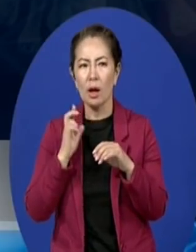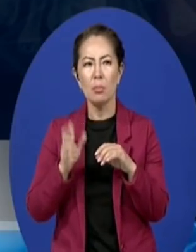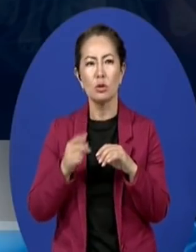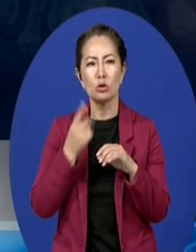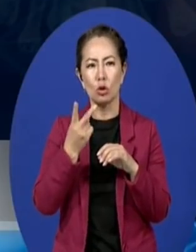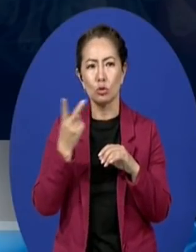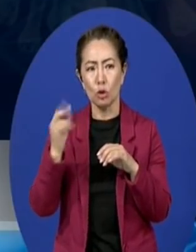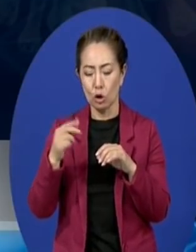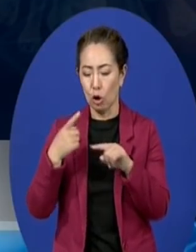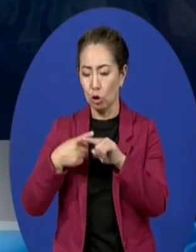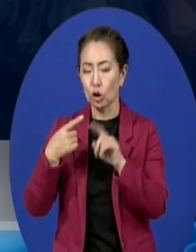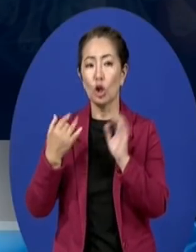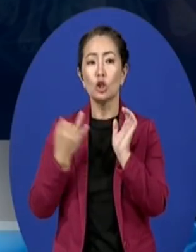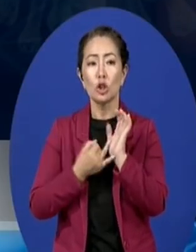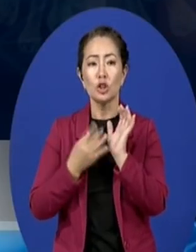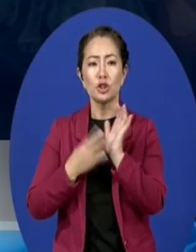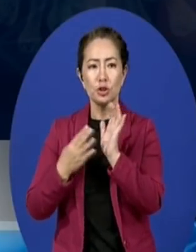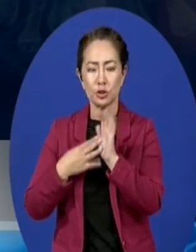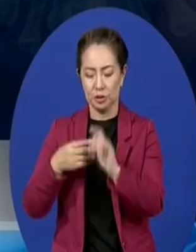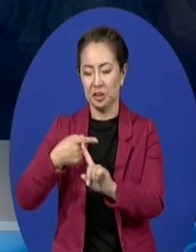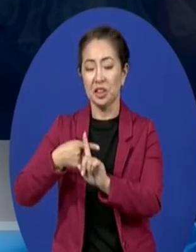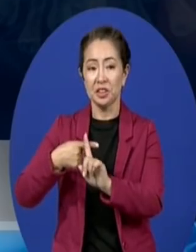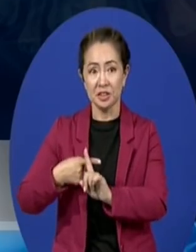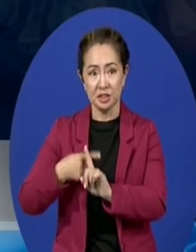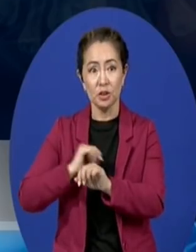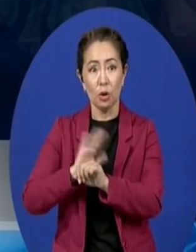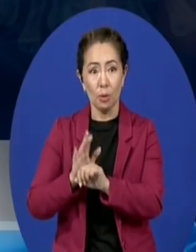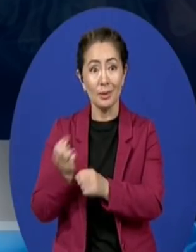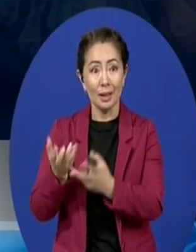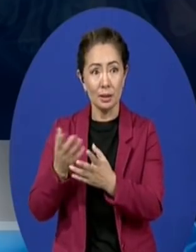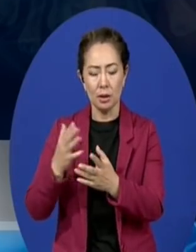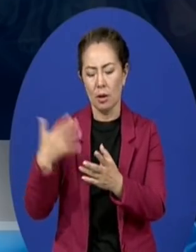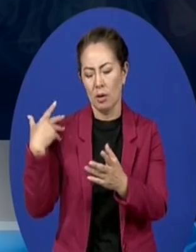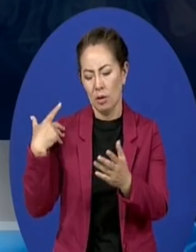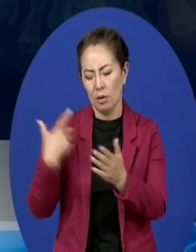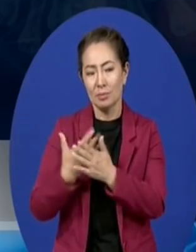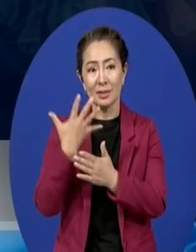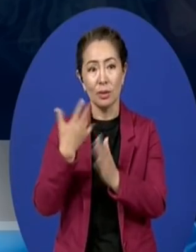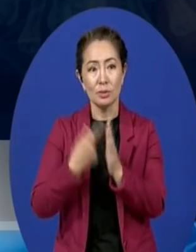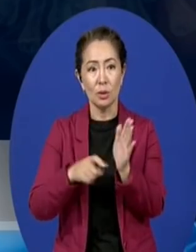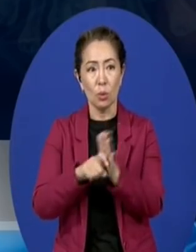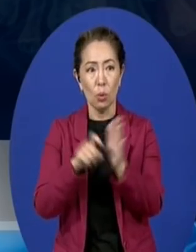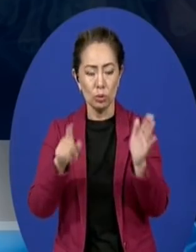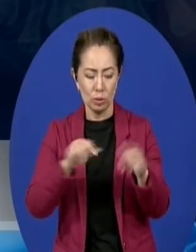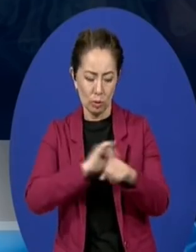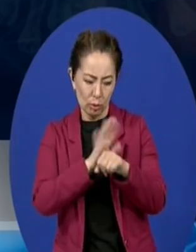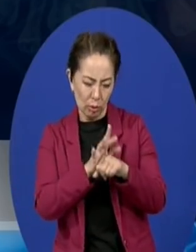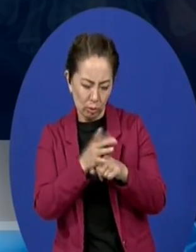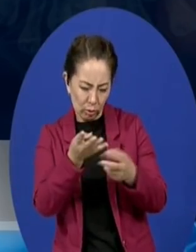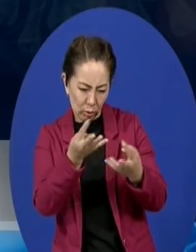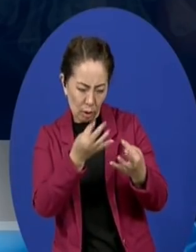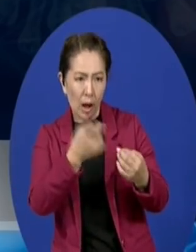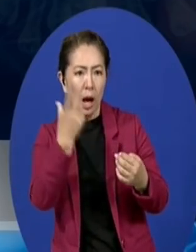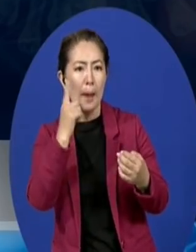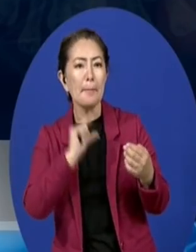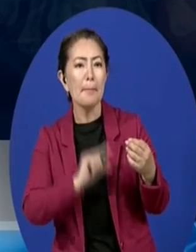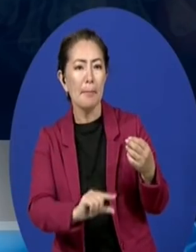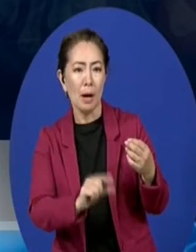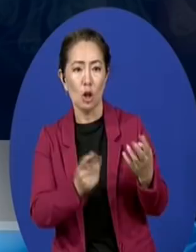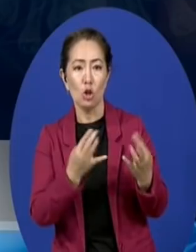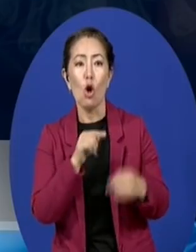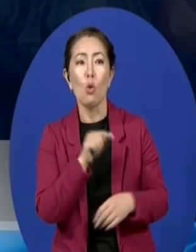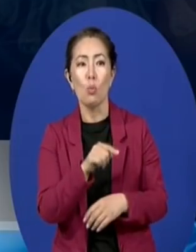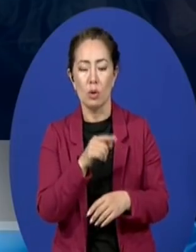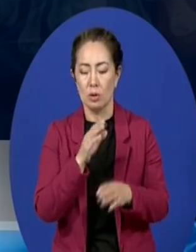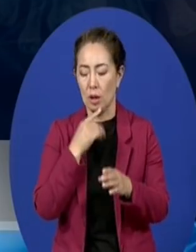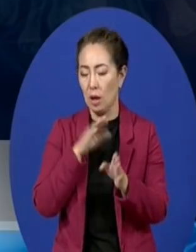нутгад 799 хүний шинжилгээ эерэг гарсан. Сүүлийн 5 сарын хугацаанд нийслэл хотод бүртгэгдсэн коронавирус халдварын хамгийн доод үзүүлэлтэй гэж